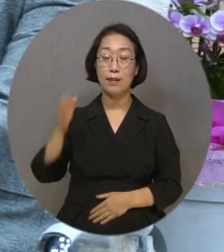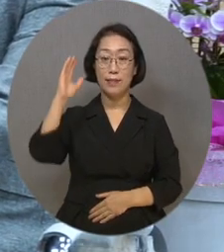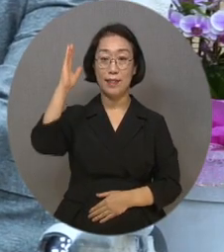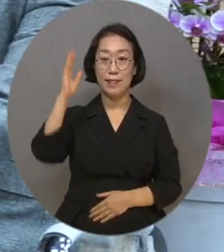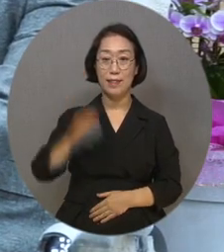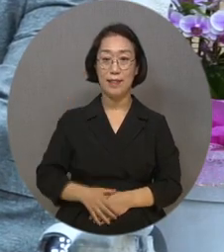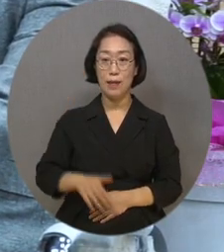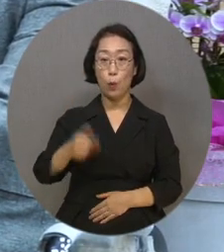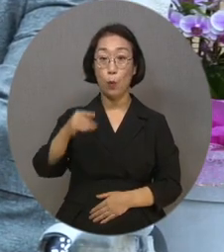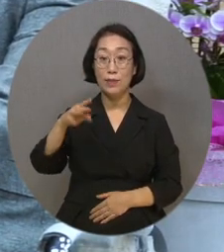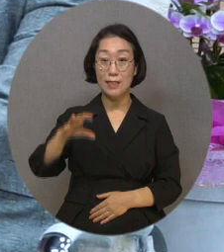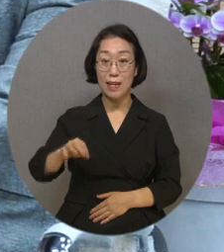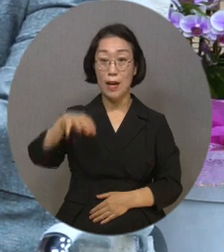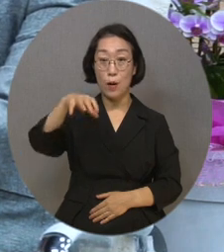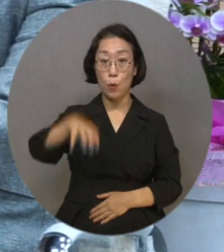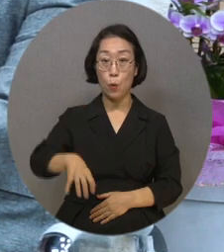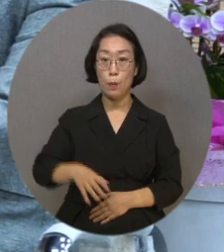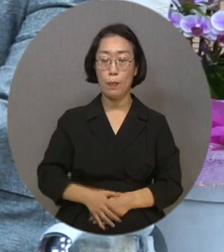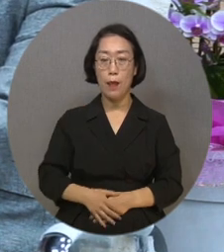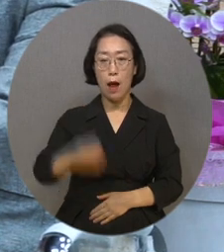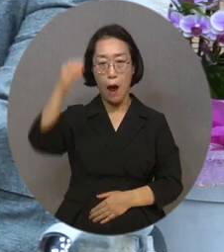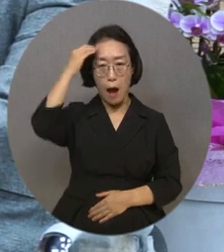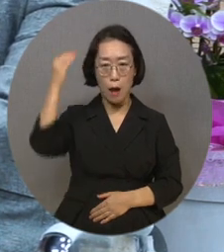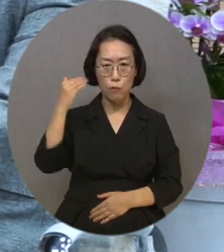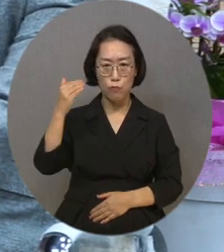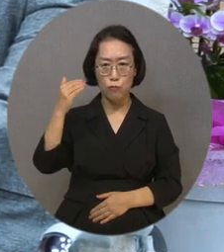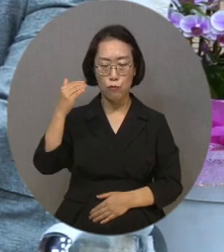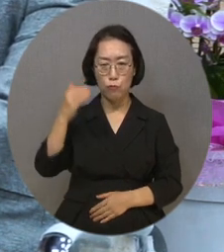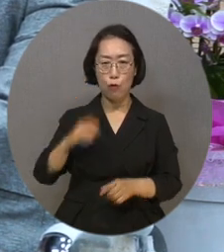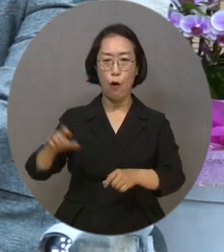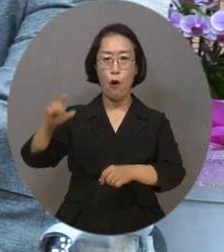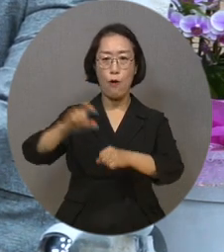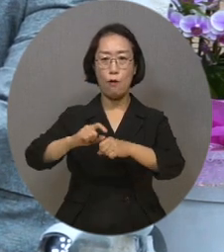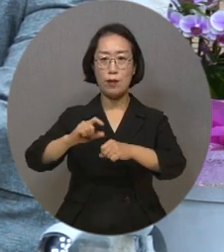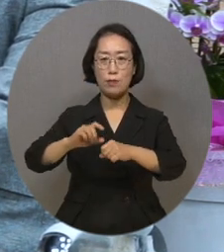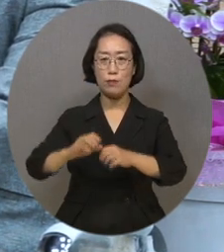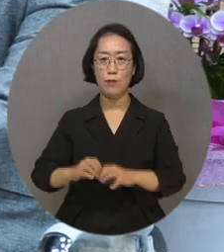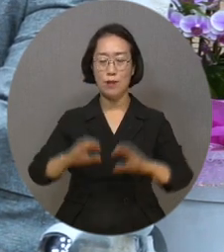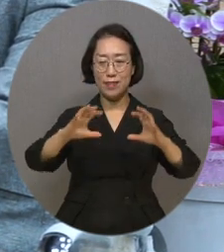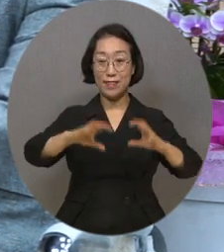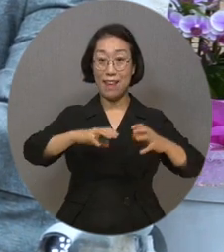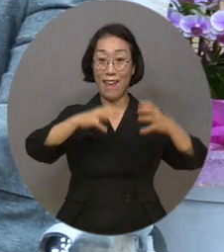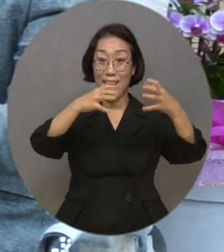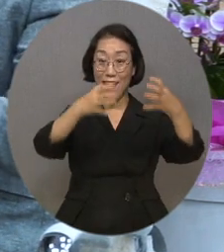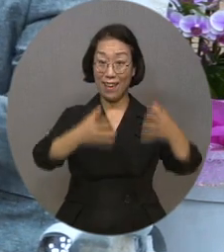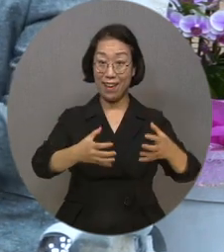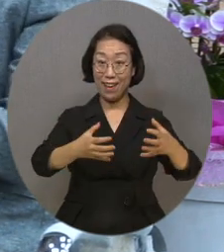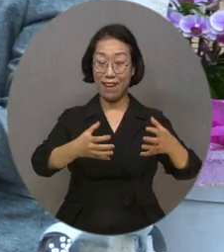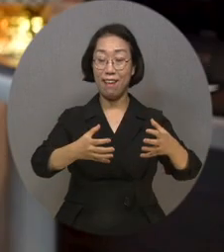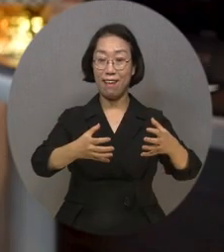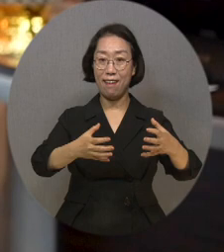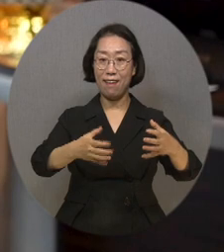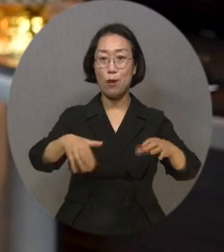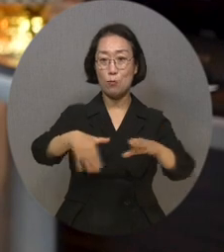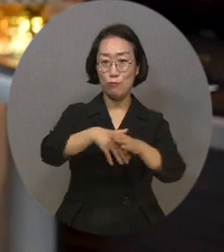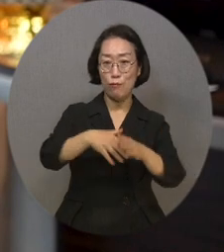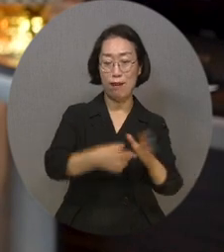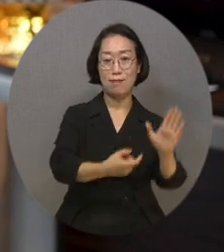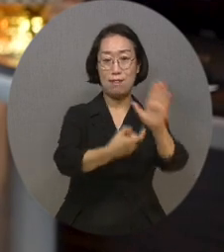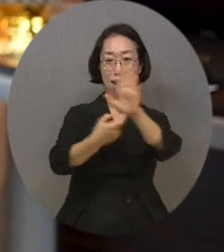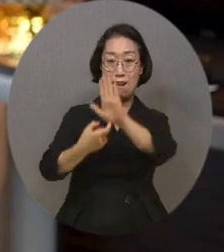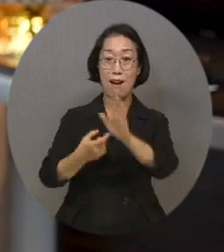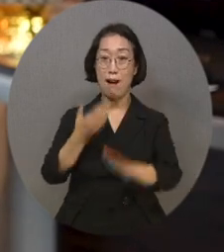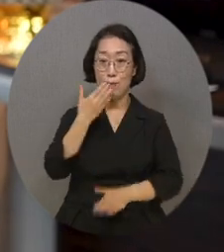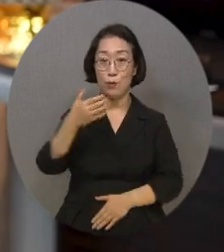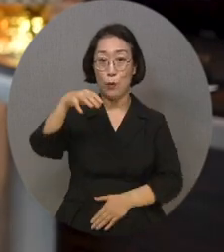것처럼 고창이 이제는 그 대한민국을 넘어서 그 전 세계인들한테 사랑받는 정말 세계 유산 도시가 되었어요. 거기에는